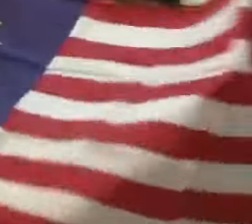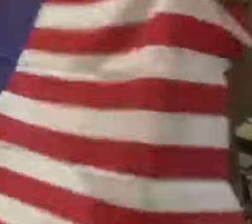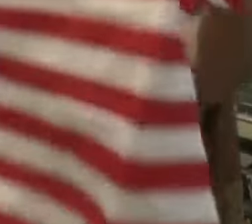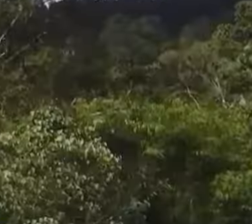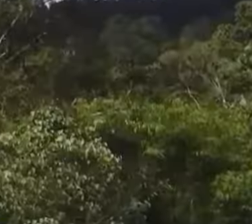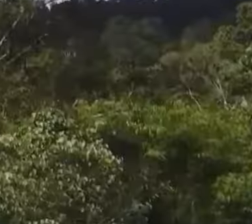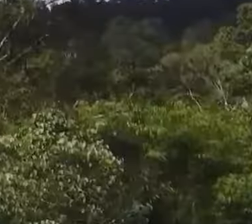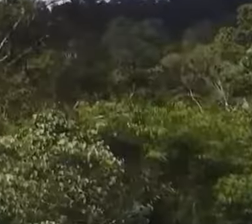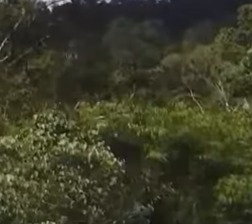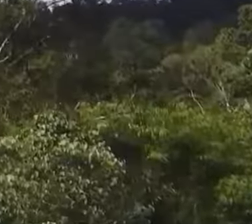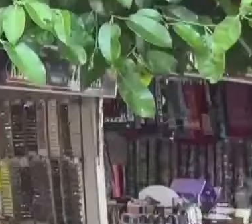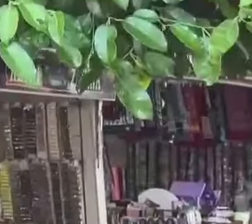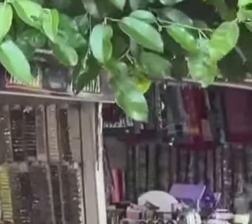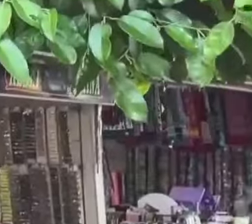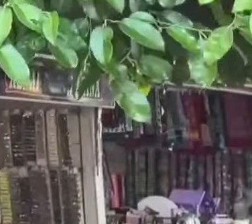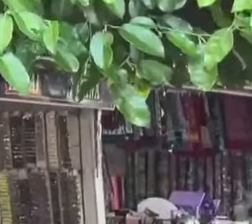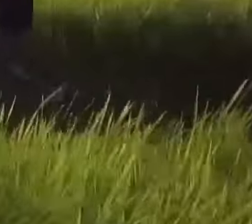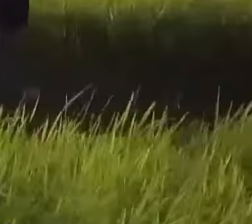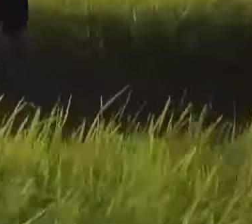gemilang.